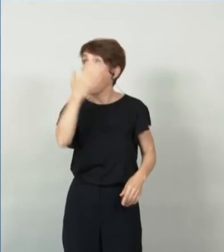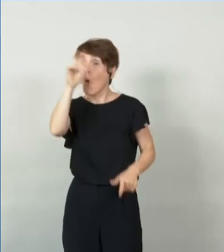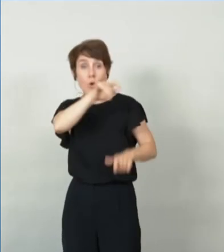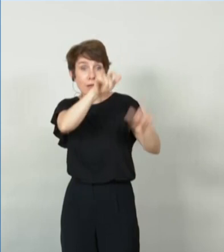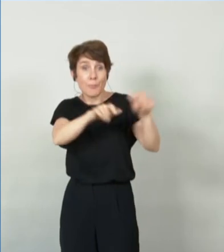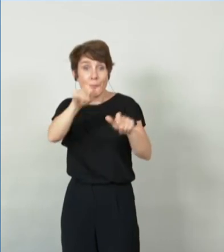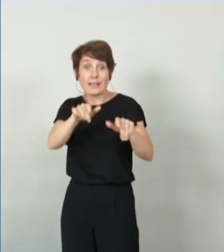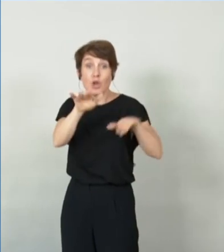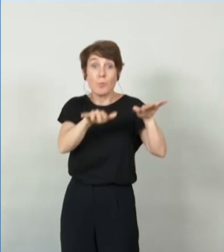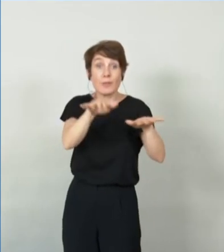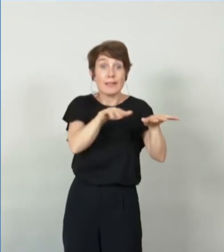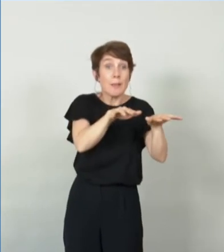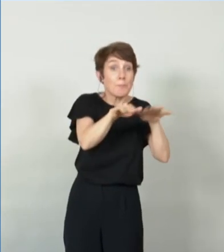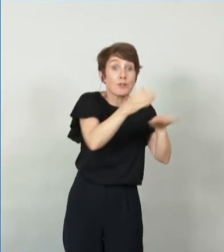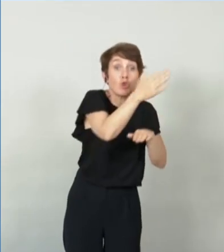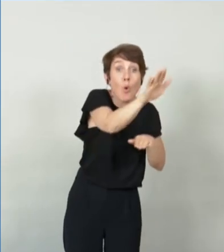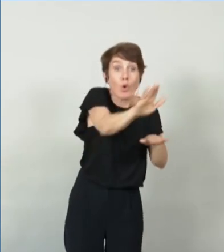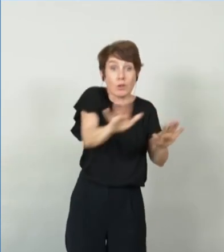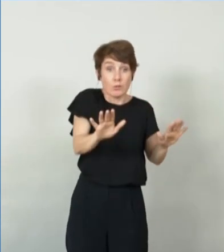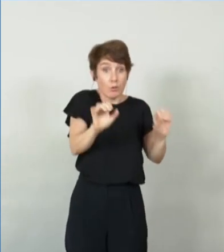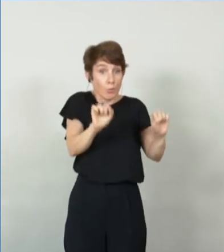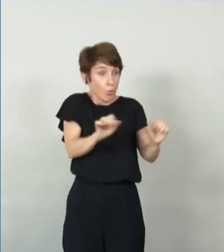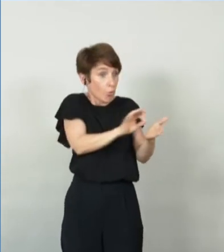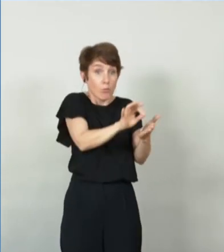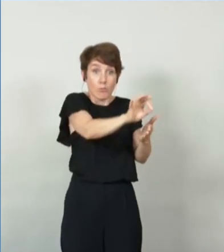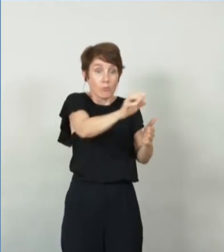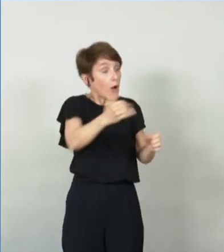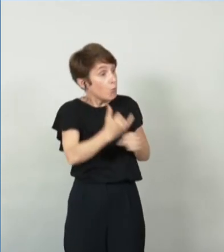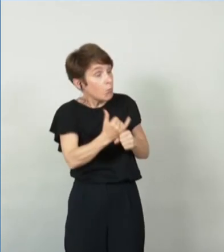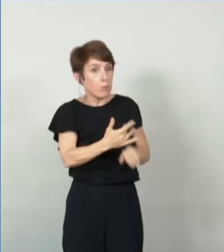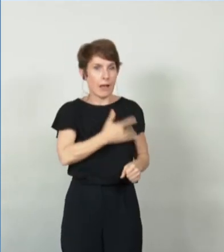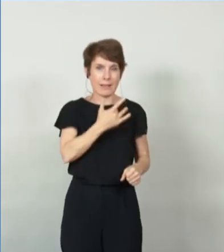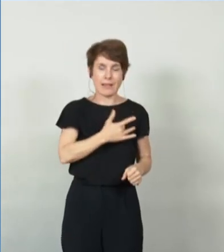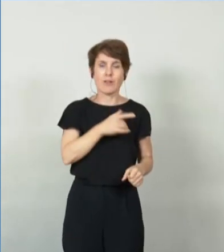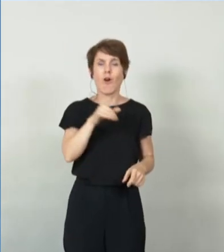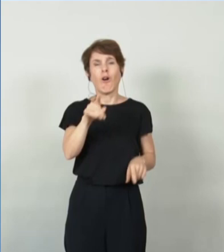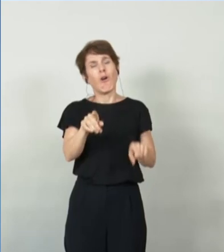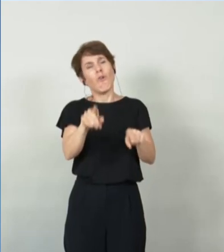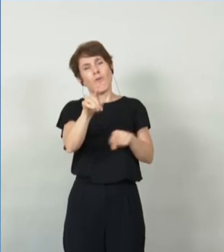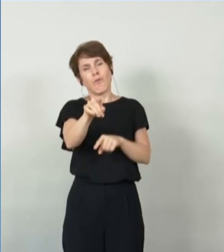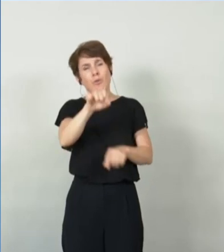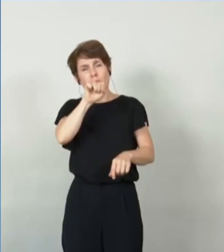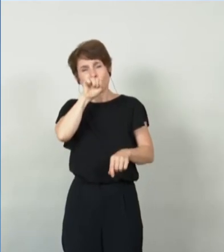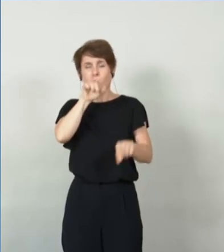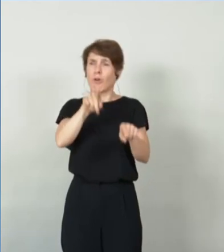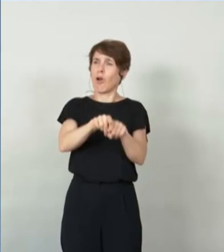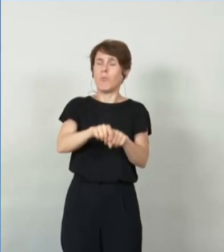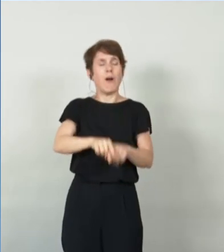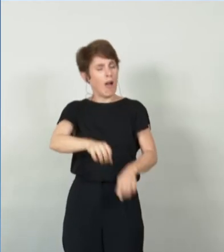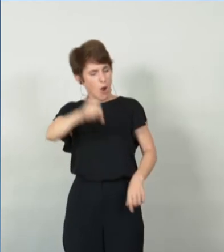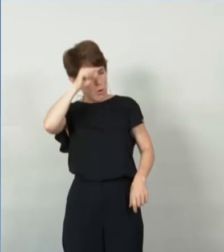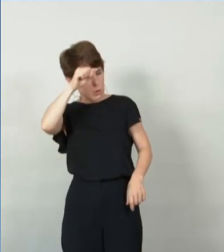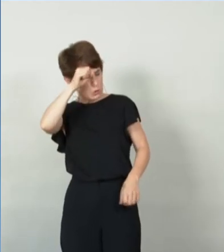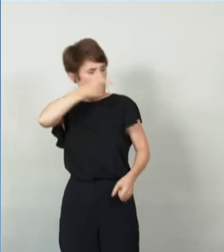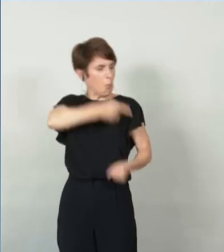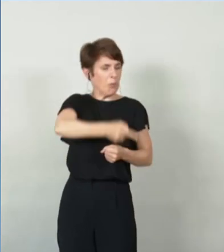par d'autres moyens que les vôtres il y a quelque chose de de paternaliste un esprit colonialiste a défini